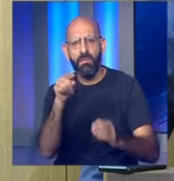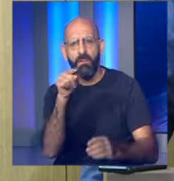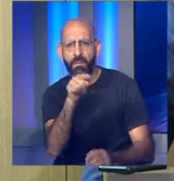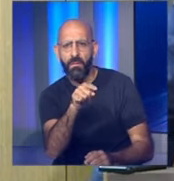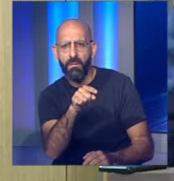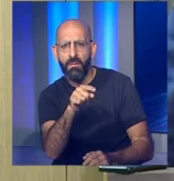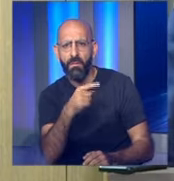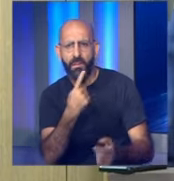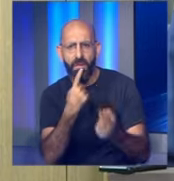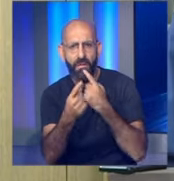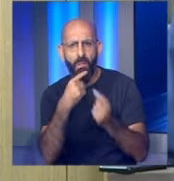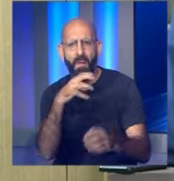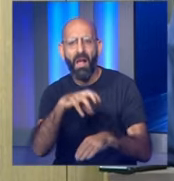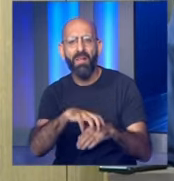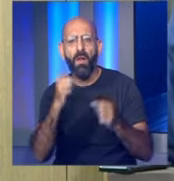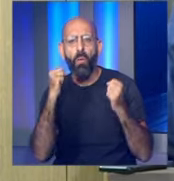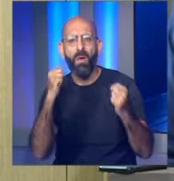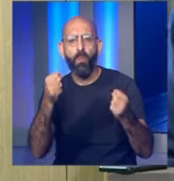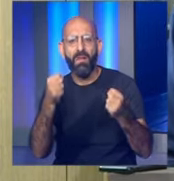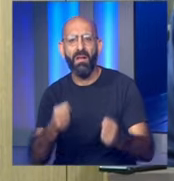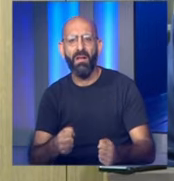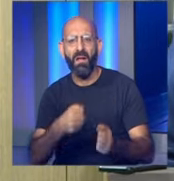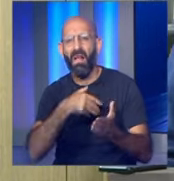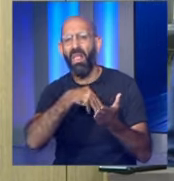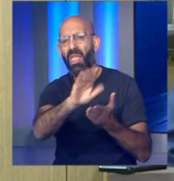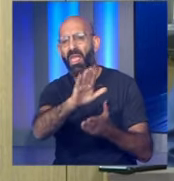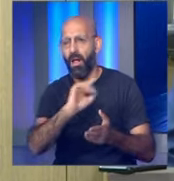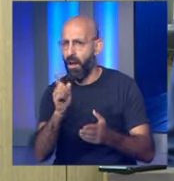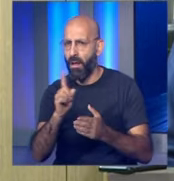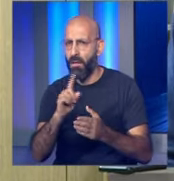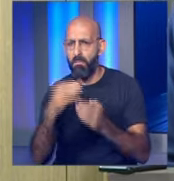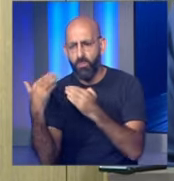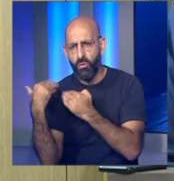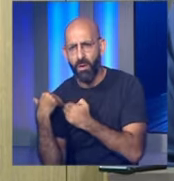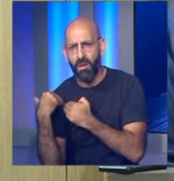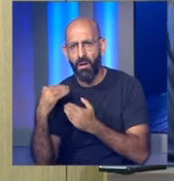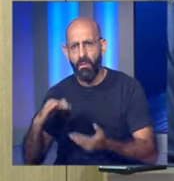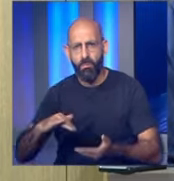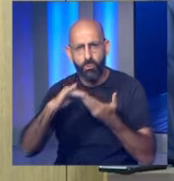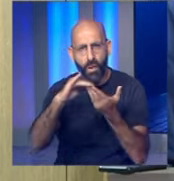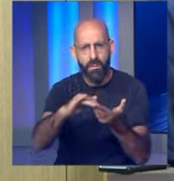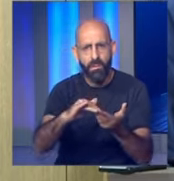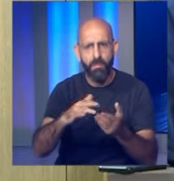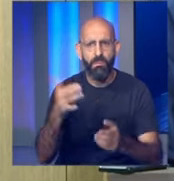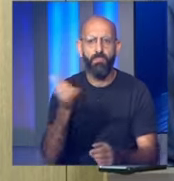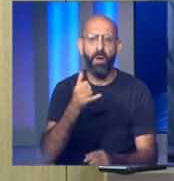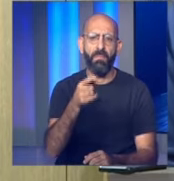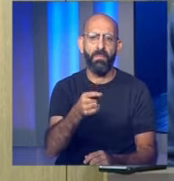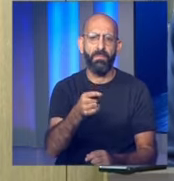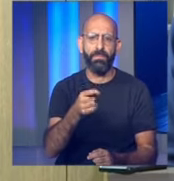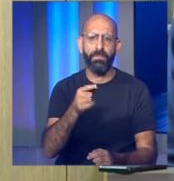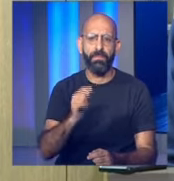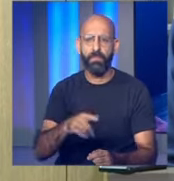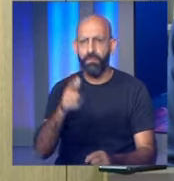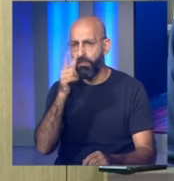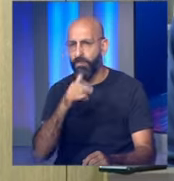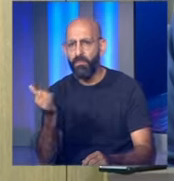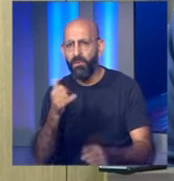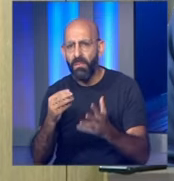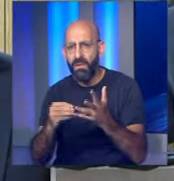الأهم اليوم أنه الكل تعاطوا مع قضية النزوح باعتبارها قضية وطنية هي